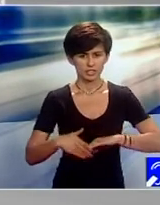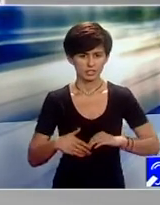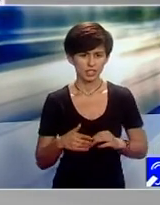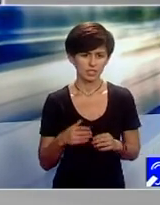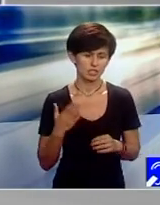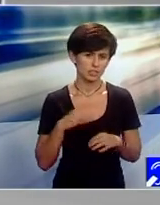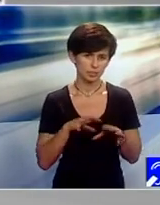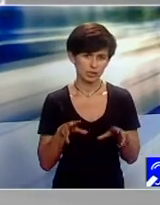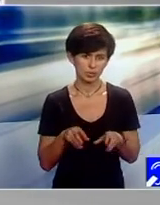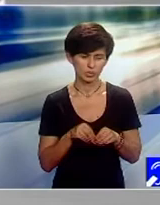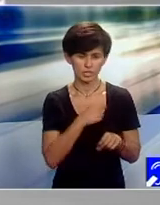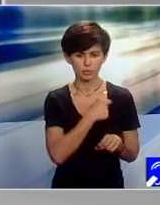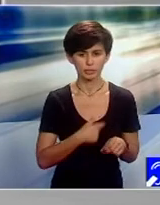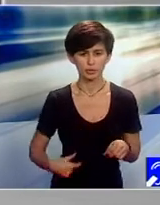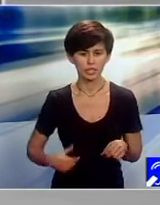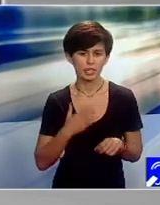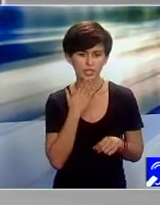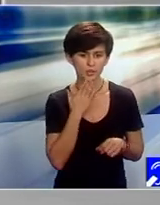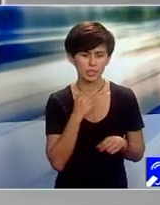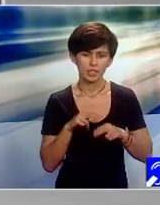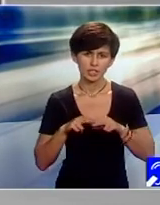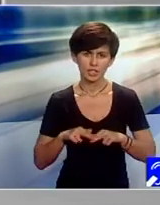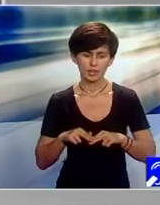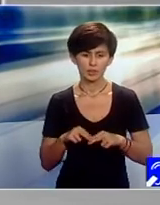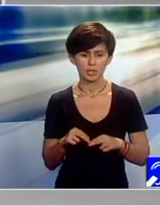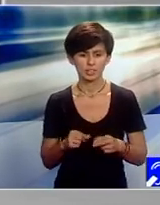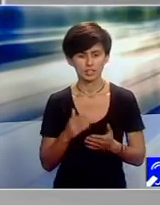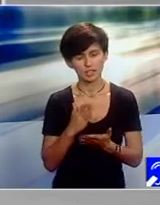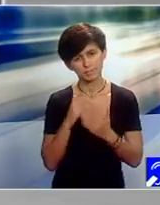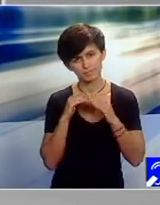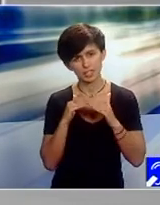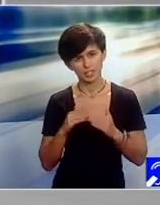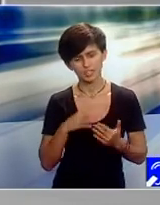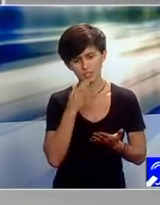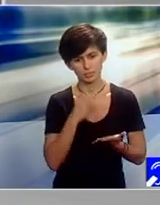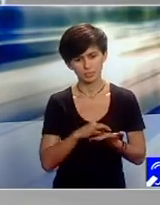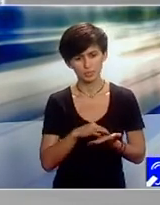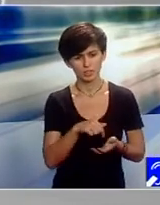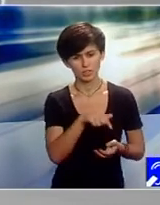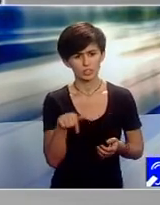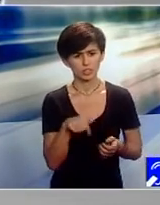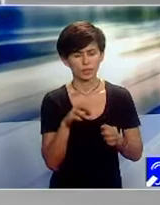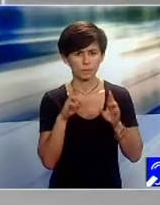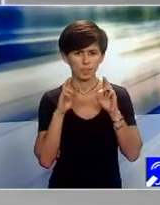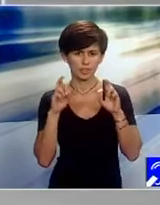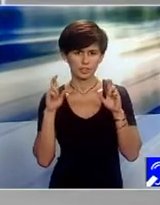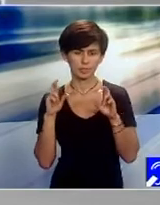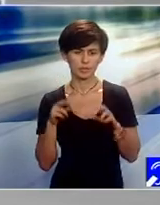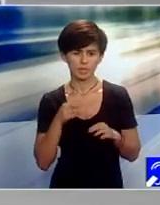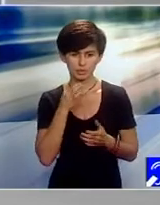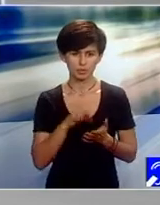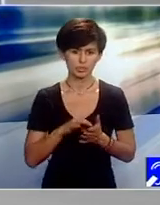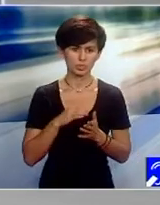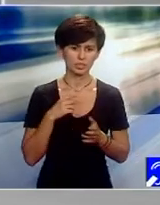împreună cu primăria, din păcate au rămas în stadiu de promisiuni și noi toți sperăm multele promisiuni să le vedem puse în practică, dar într-un